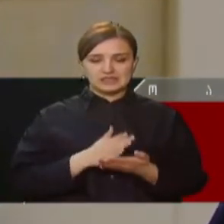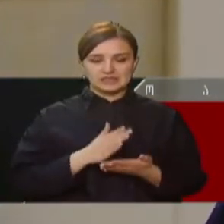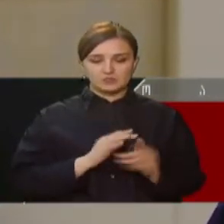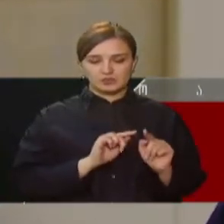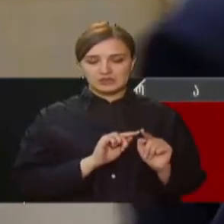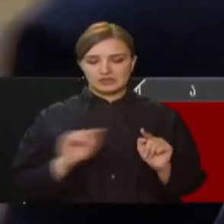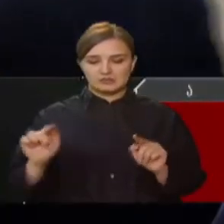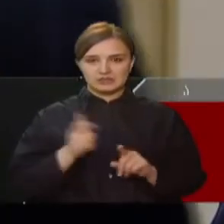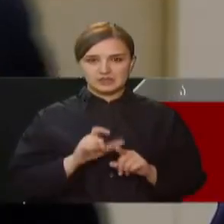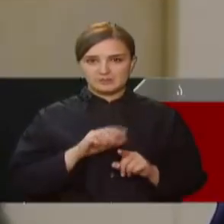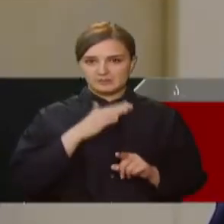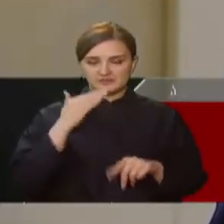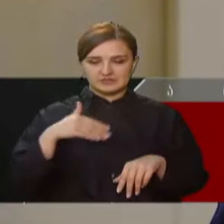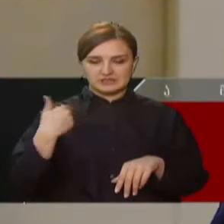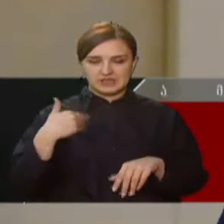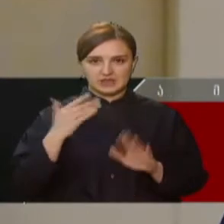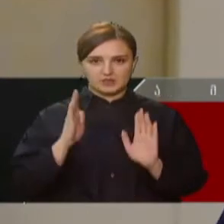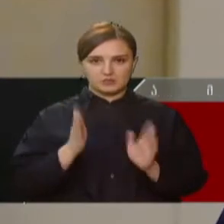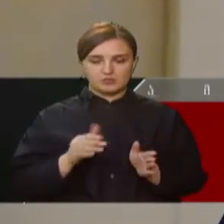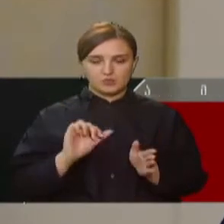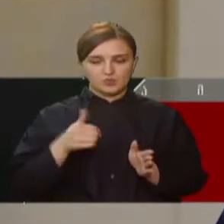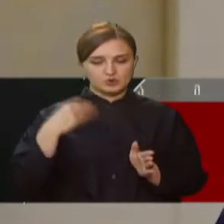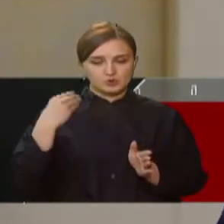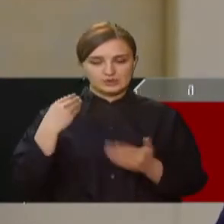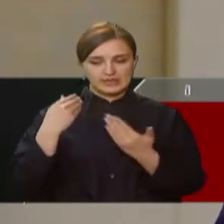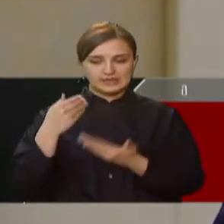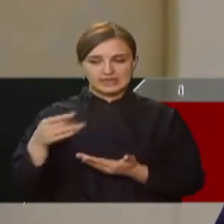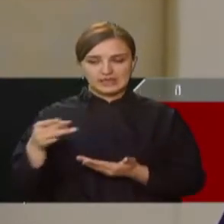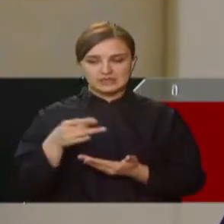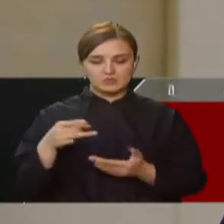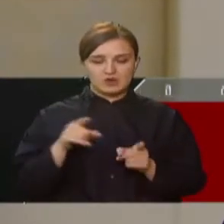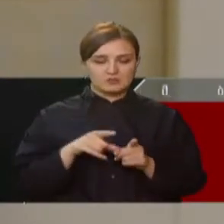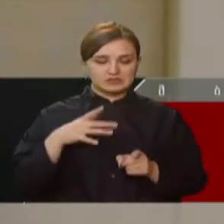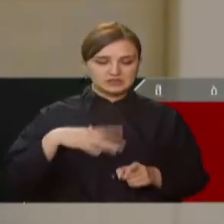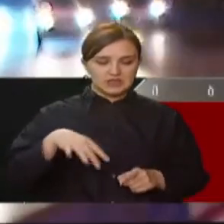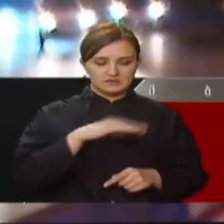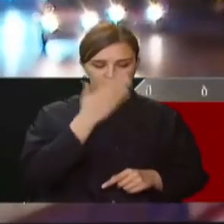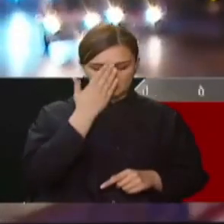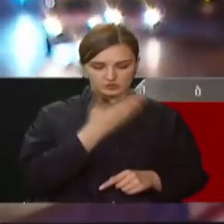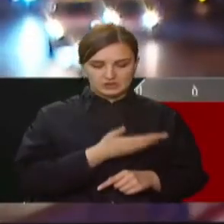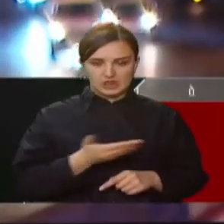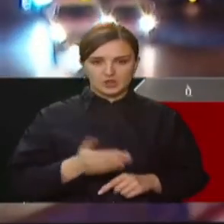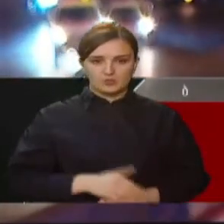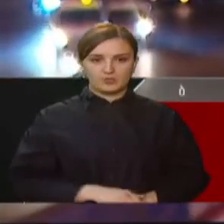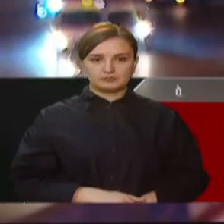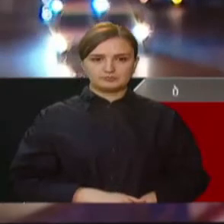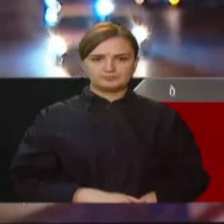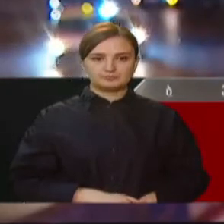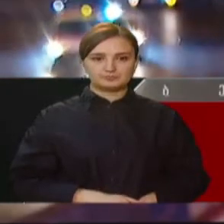dinamica, italian pe ursicete smo. Ultan și rogoș Turketis Republicii să se uise acatulos mesajului.